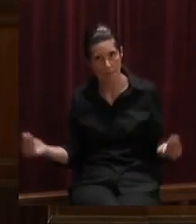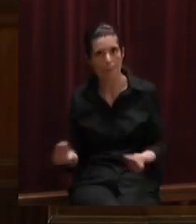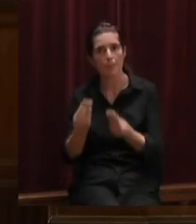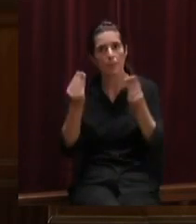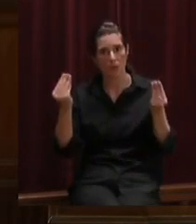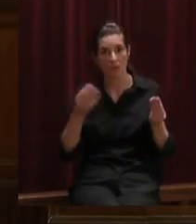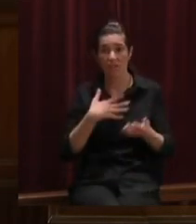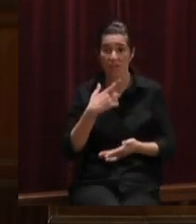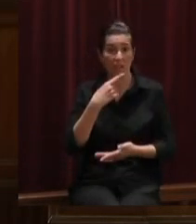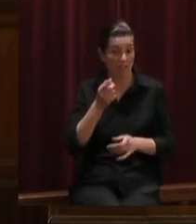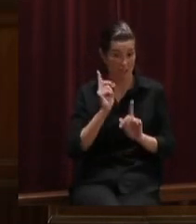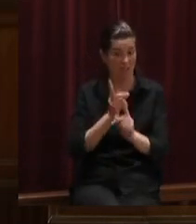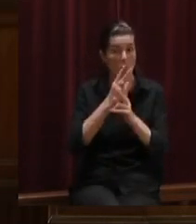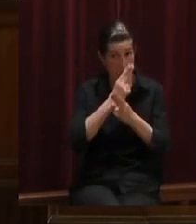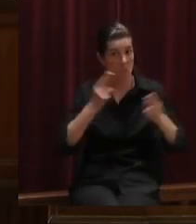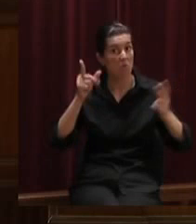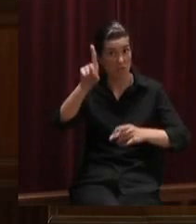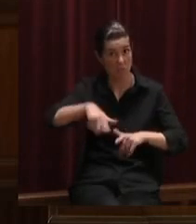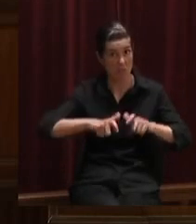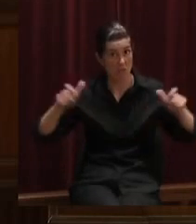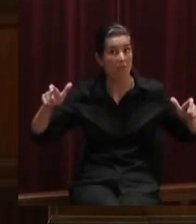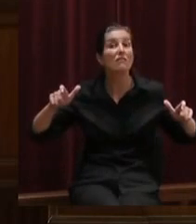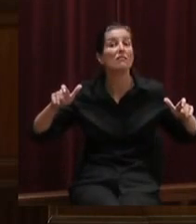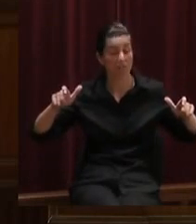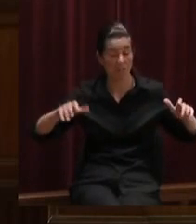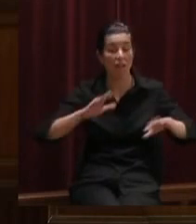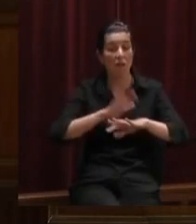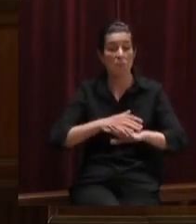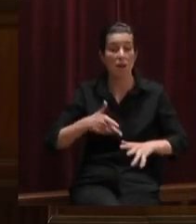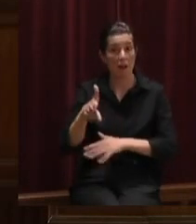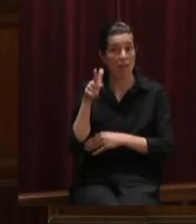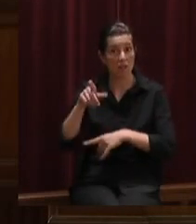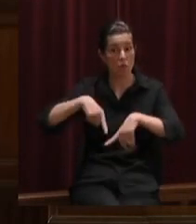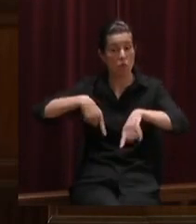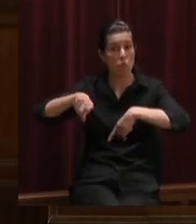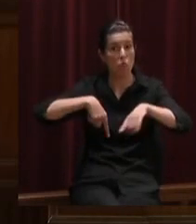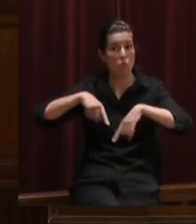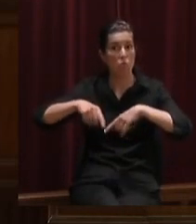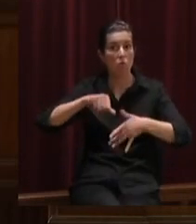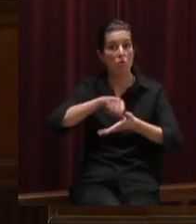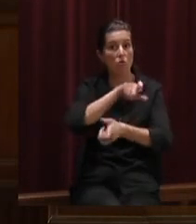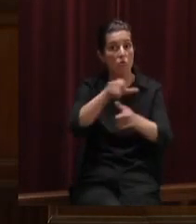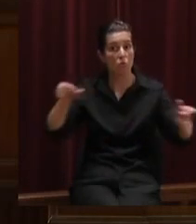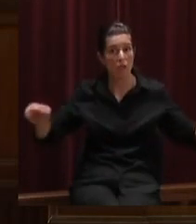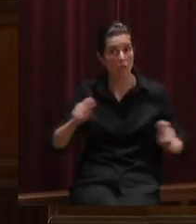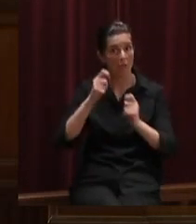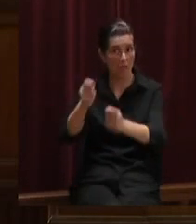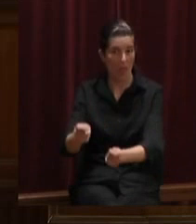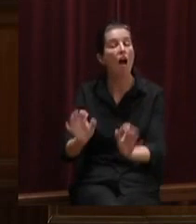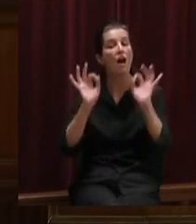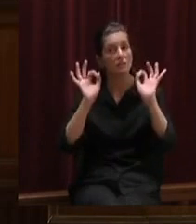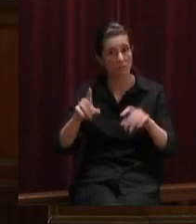també més transport públic, l'única opció per assegurar el dret a la mobilitat dels nostres ciutadans i ciutadanes.